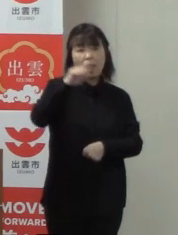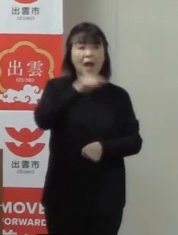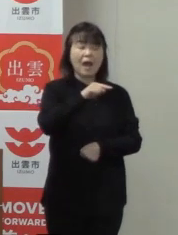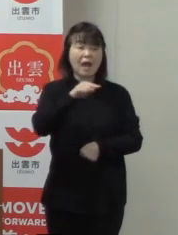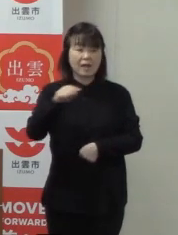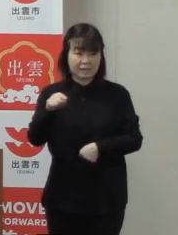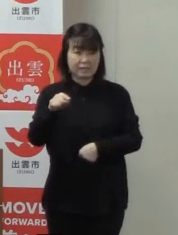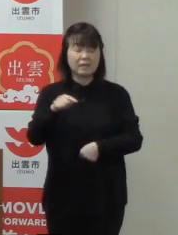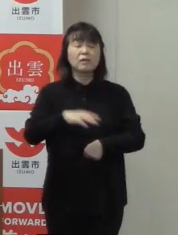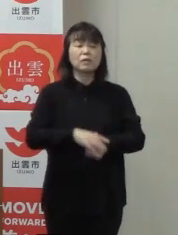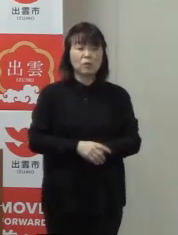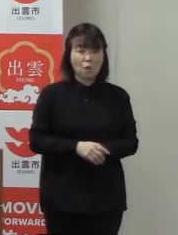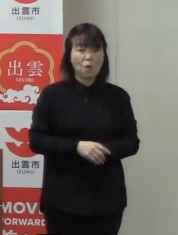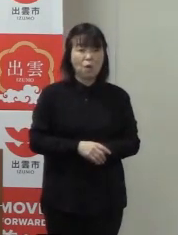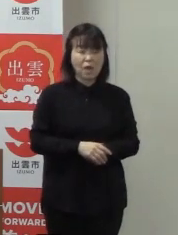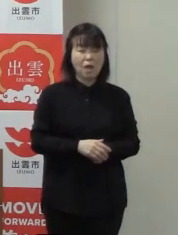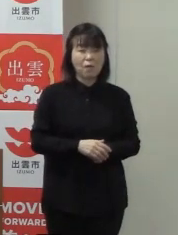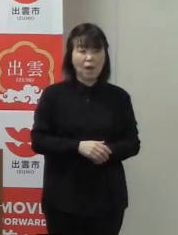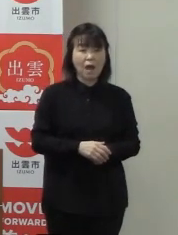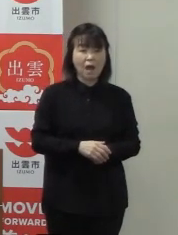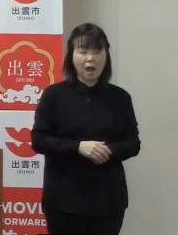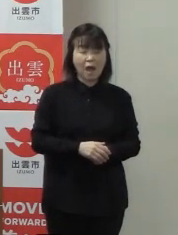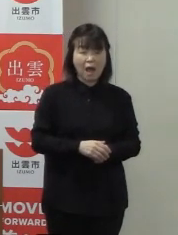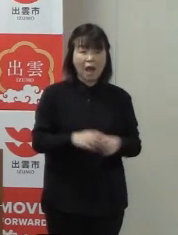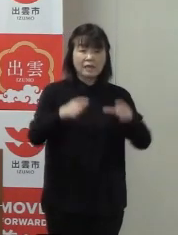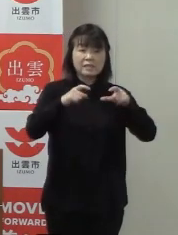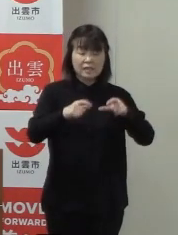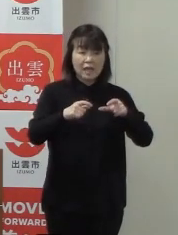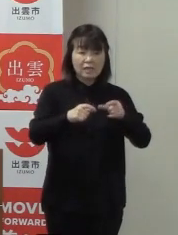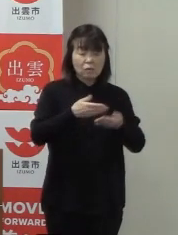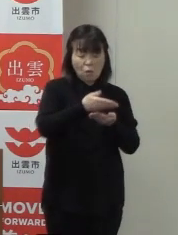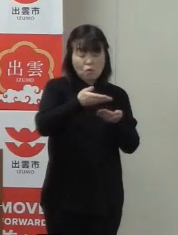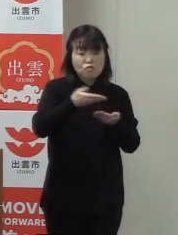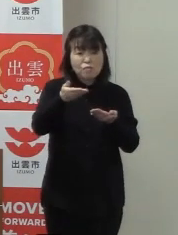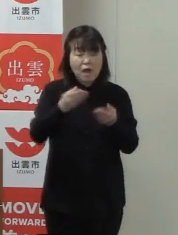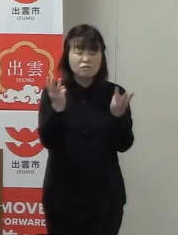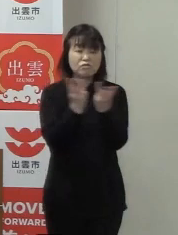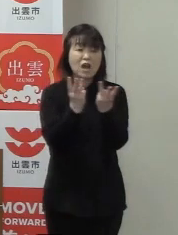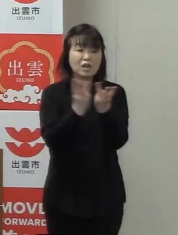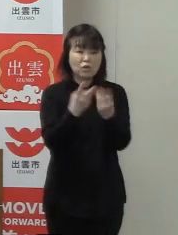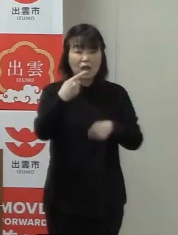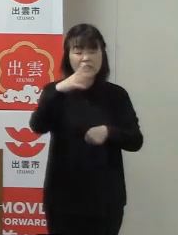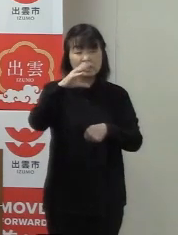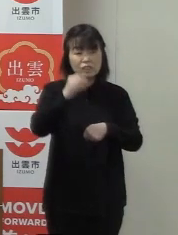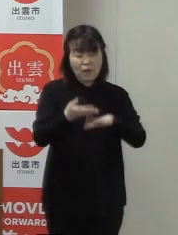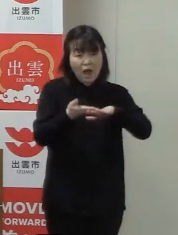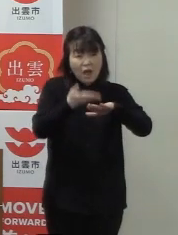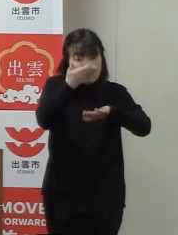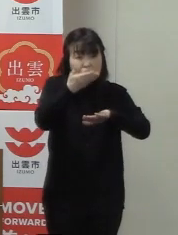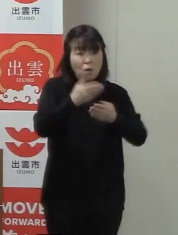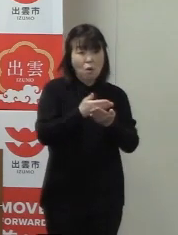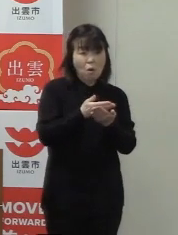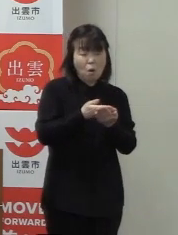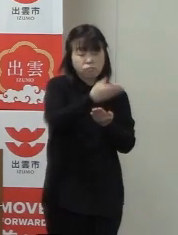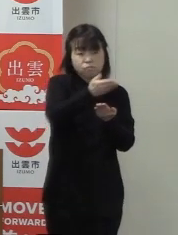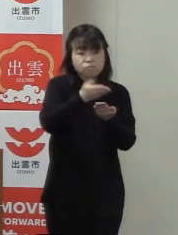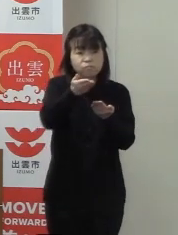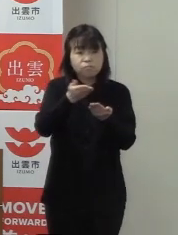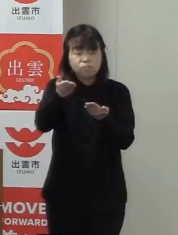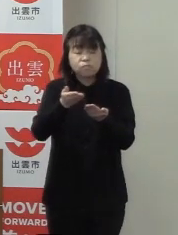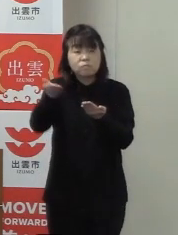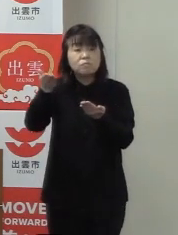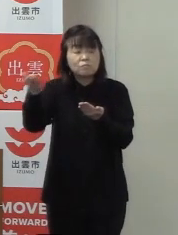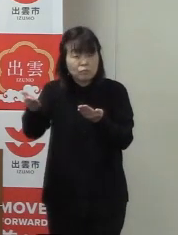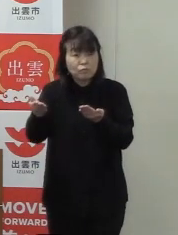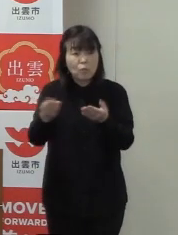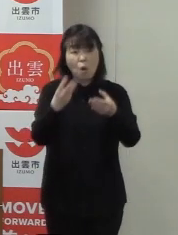着順で1万枚以上配布をいたします。集計とかをしておりますので、